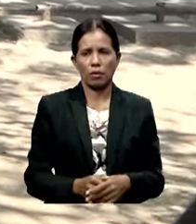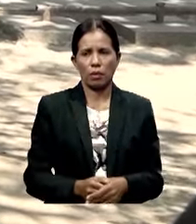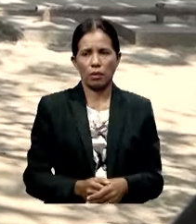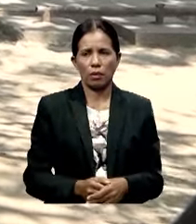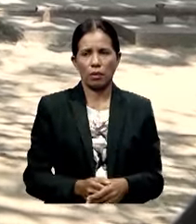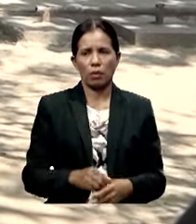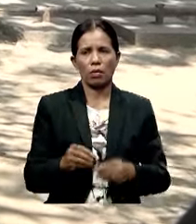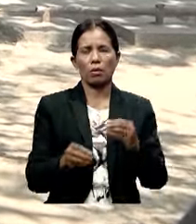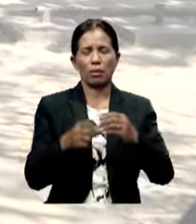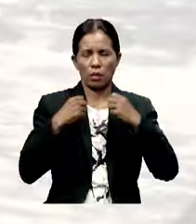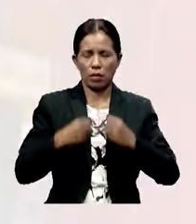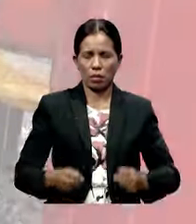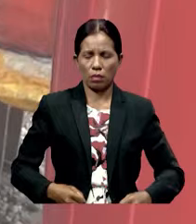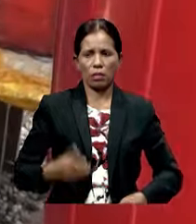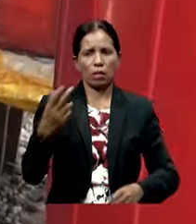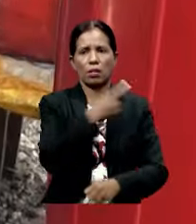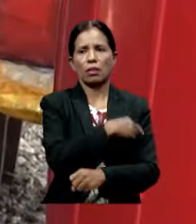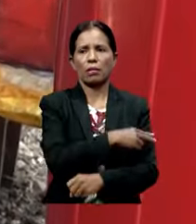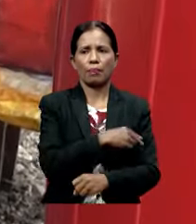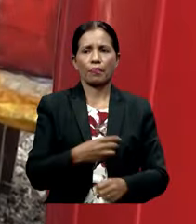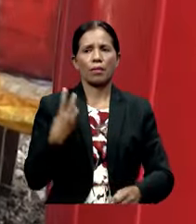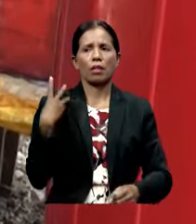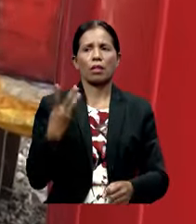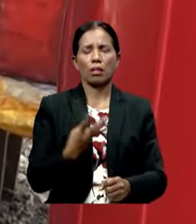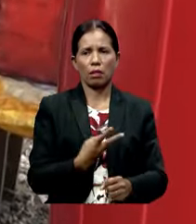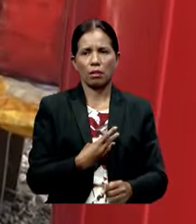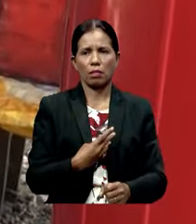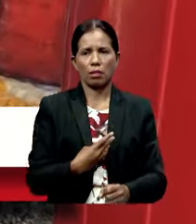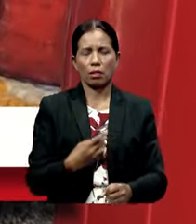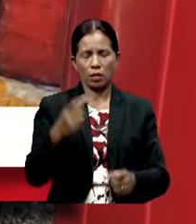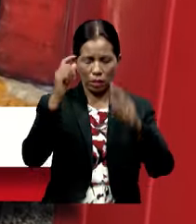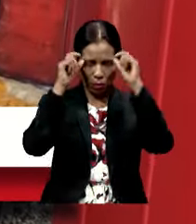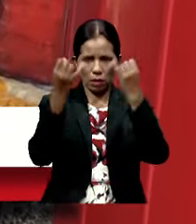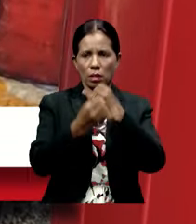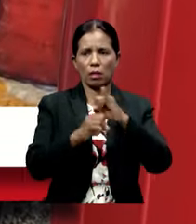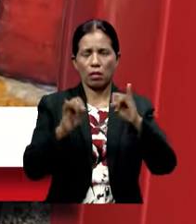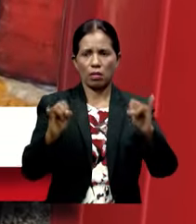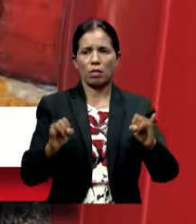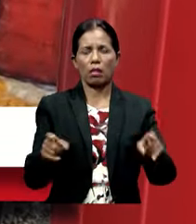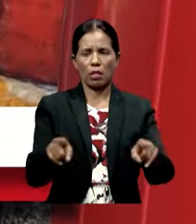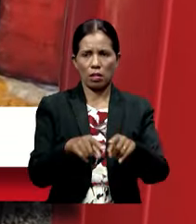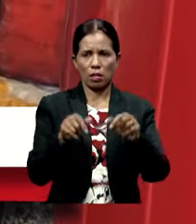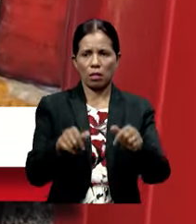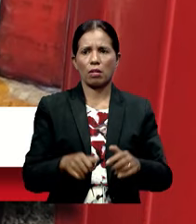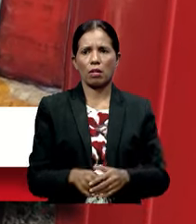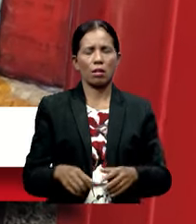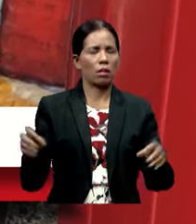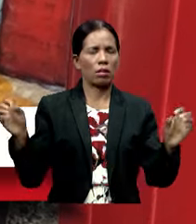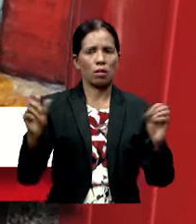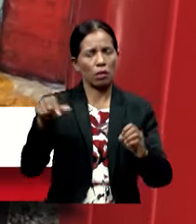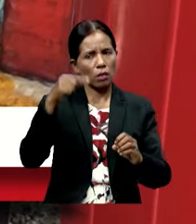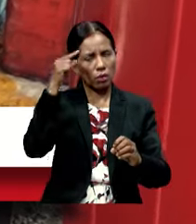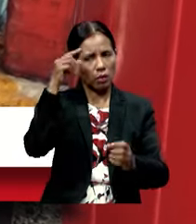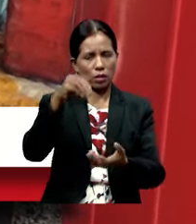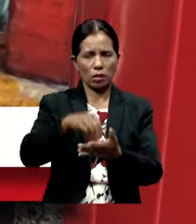korba saudinya hospitalnya. Durante ame hasan timor au koan durante be hasan neona mas nunca se gobierno tu